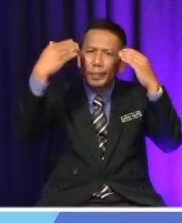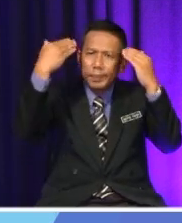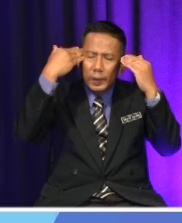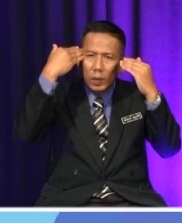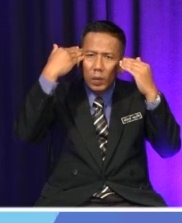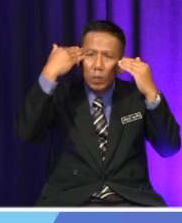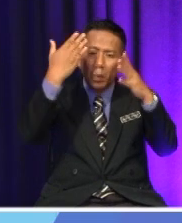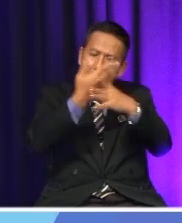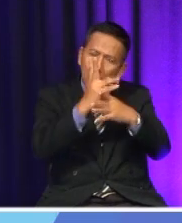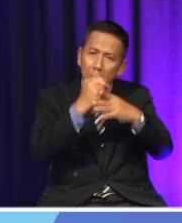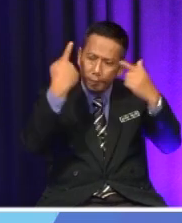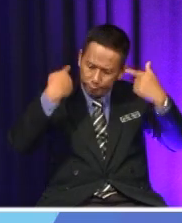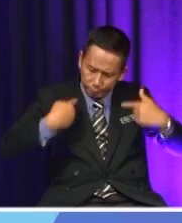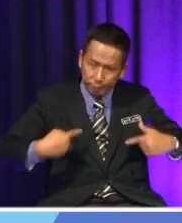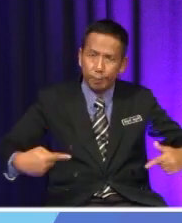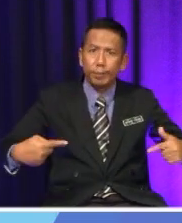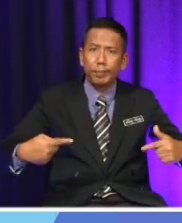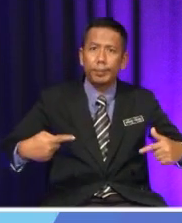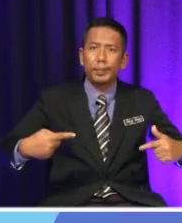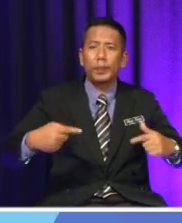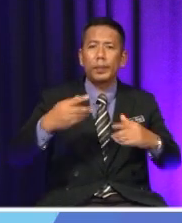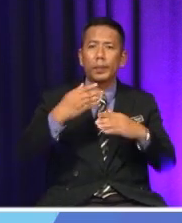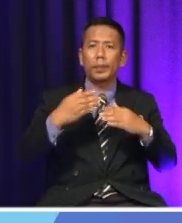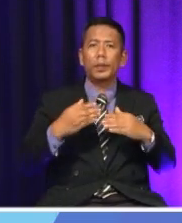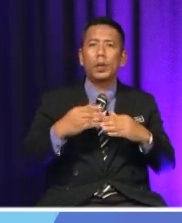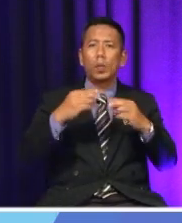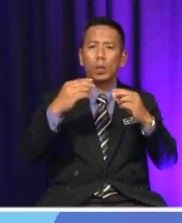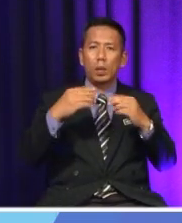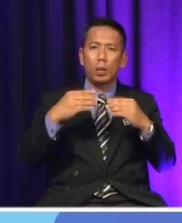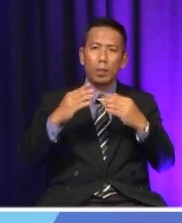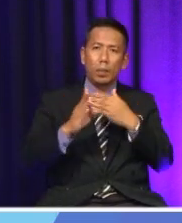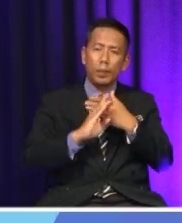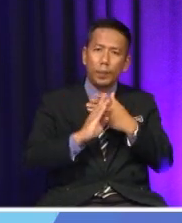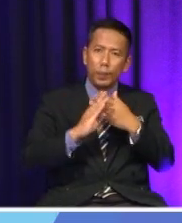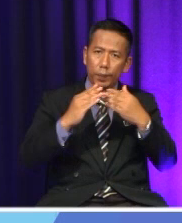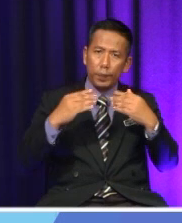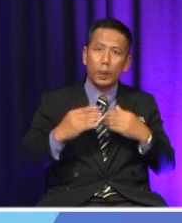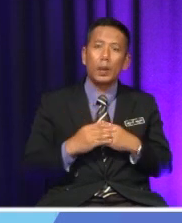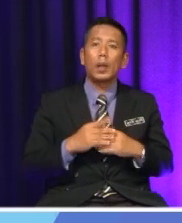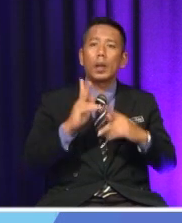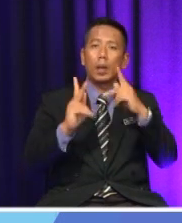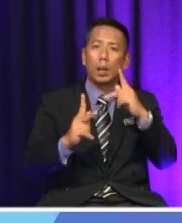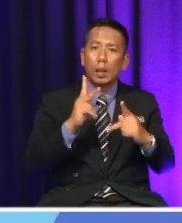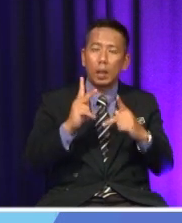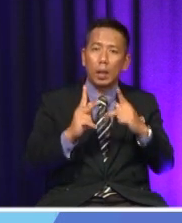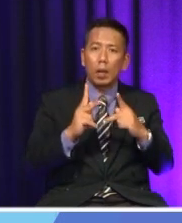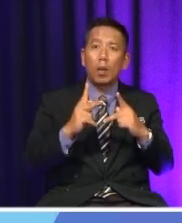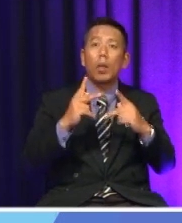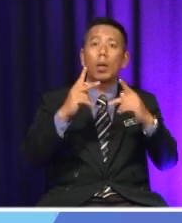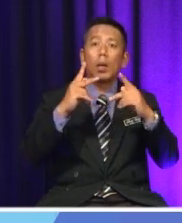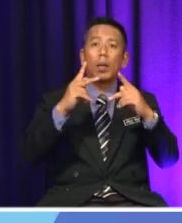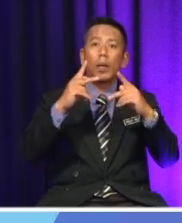kecenderungan ke keadaan mereka ya jadi sekiranya mereka mengidap angin sedikit